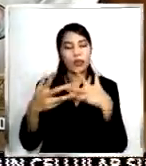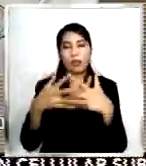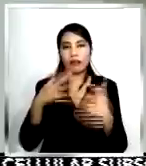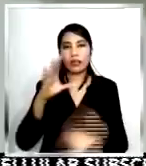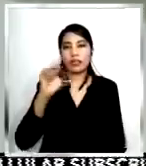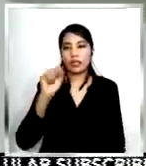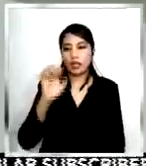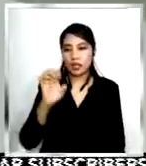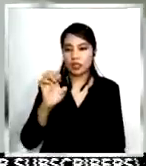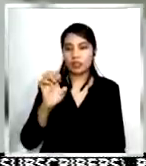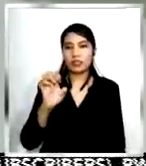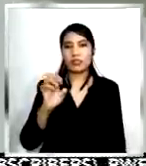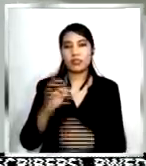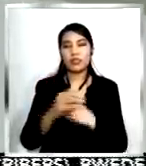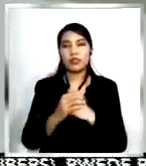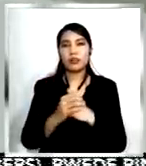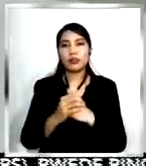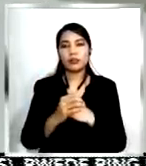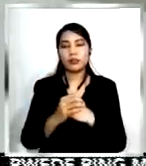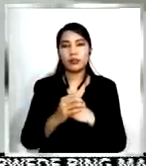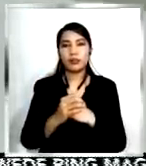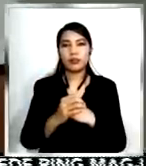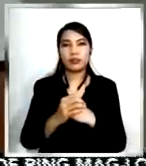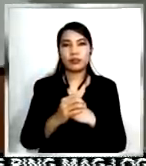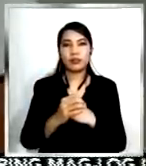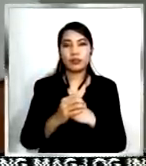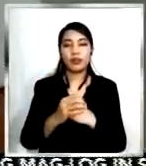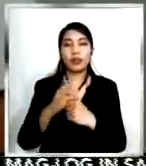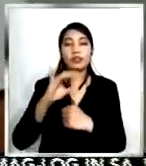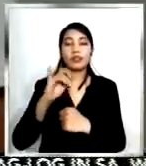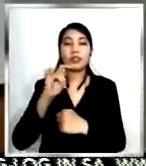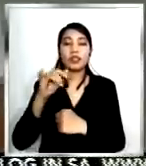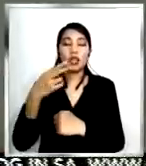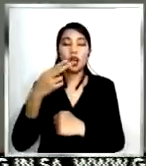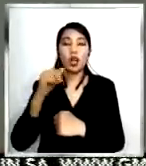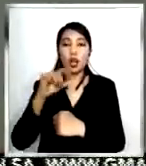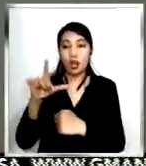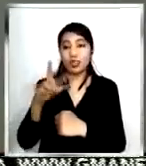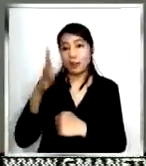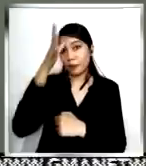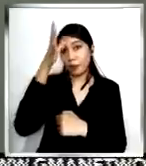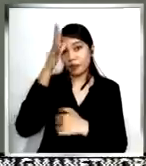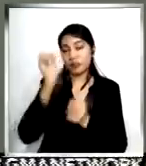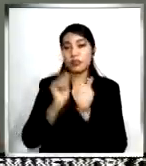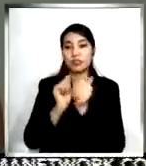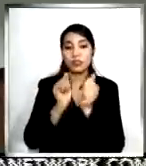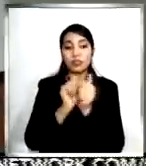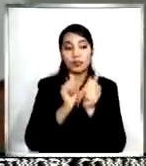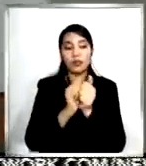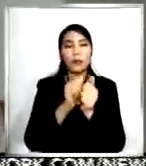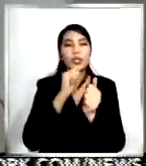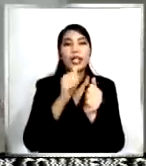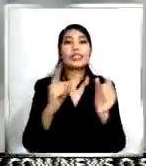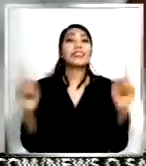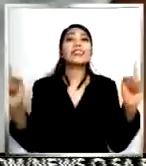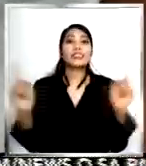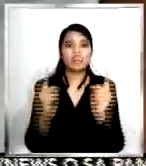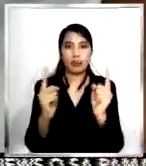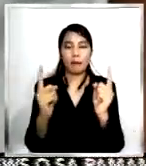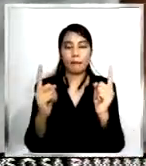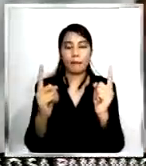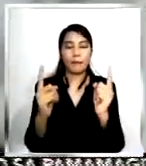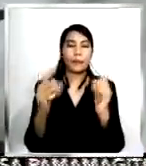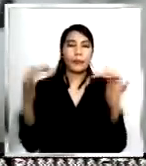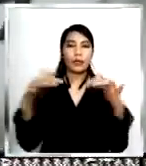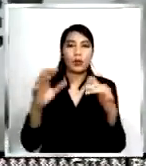pagkakataon. Nasa City Hall din ang ama ng biktima pero sadyang hindi na sila pinagtagpo ng suspect. Bagamat nagdadalamhati pa, kinakaya